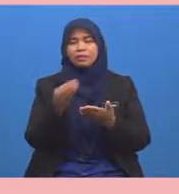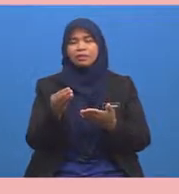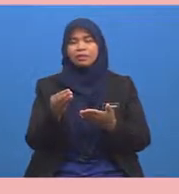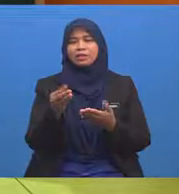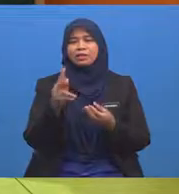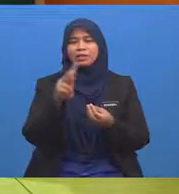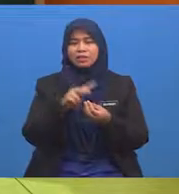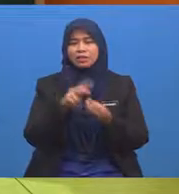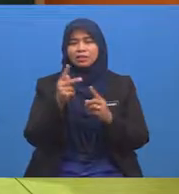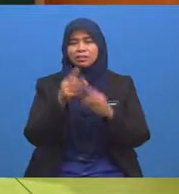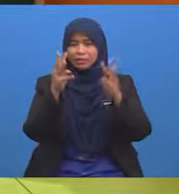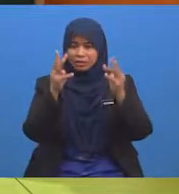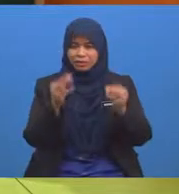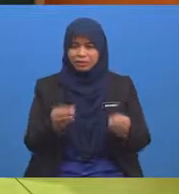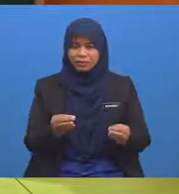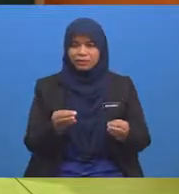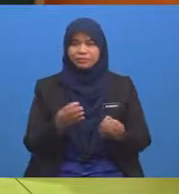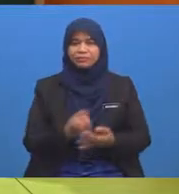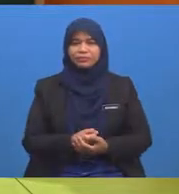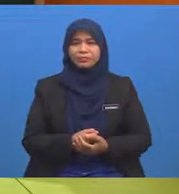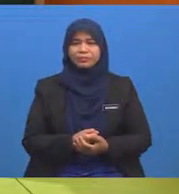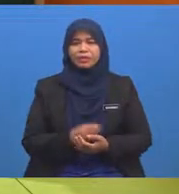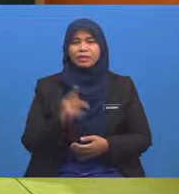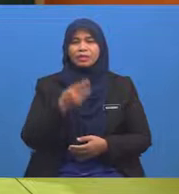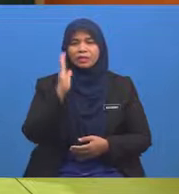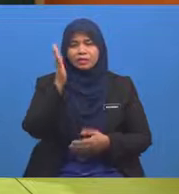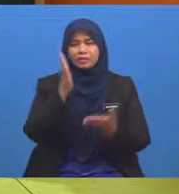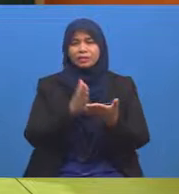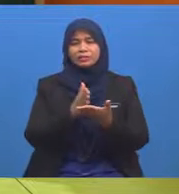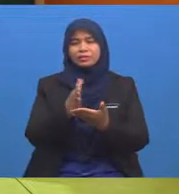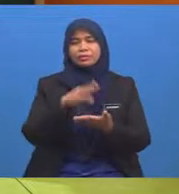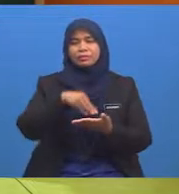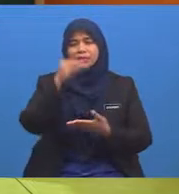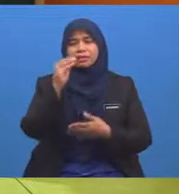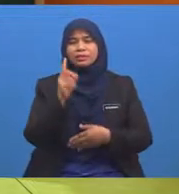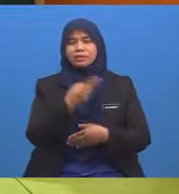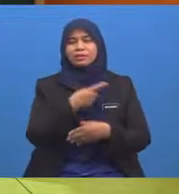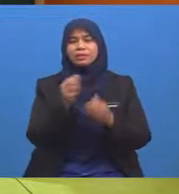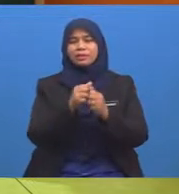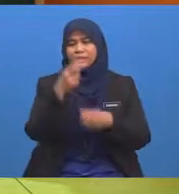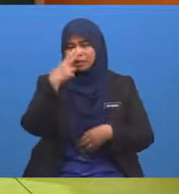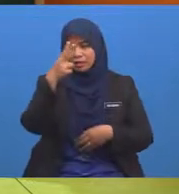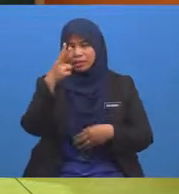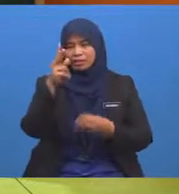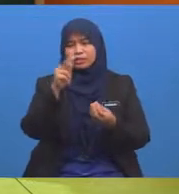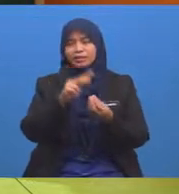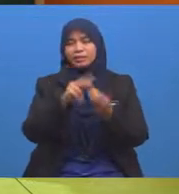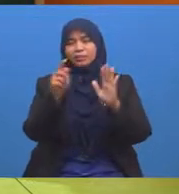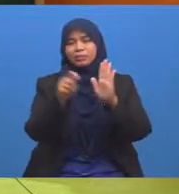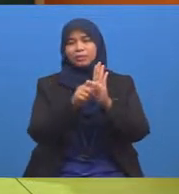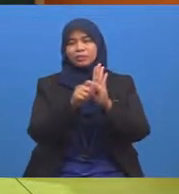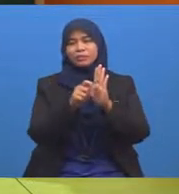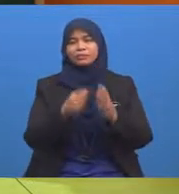kembali. Baiklah pelajar, kita akan meneruskan pembelajaran kita dengan melihat kesan positif terlebih